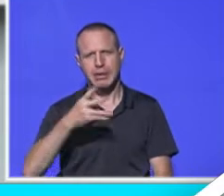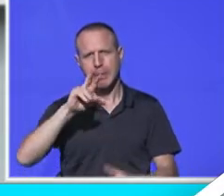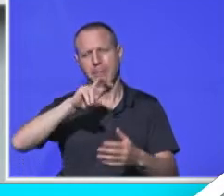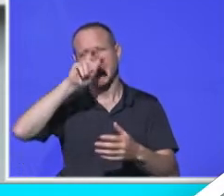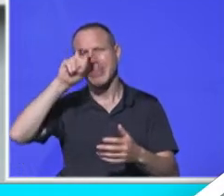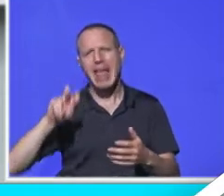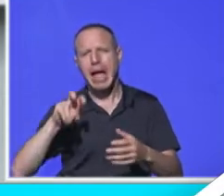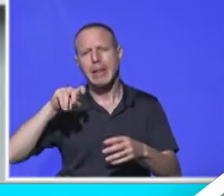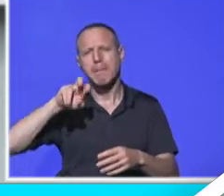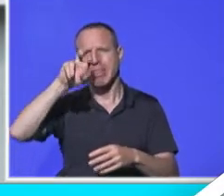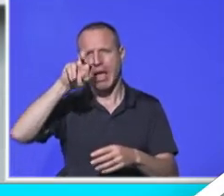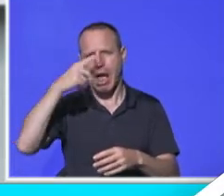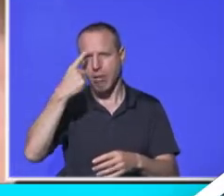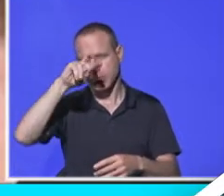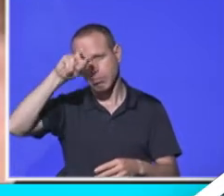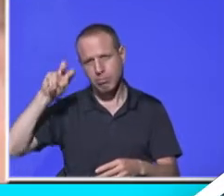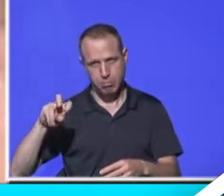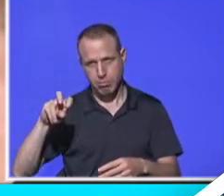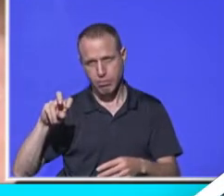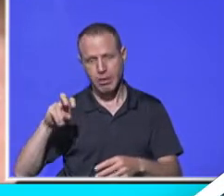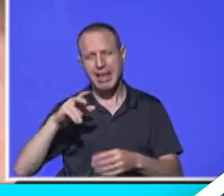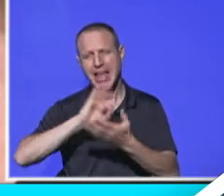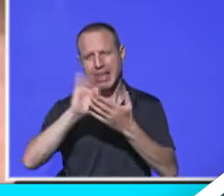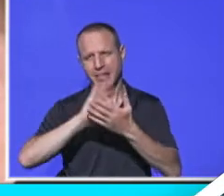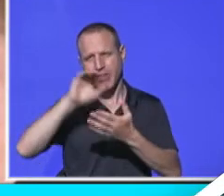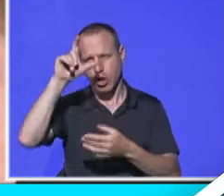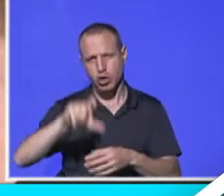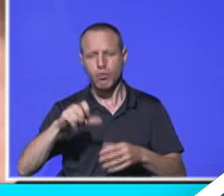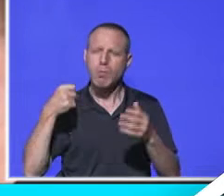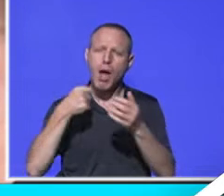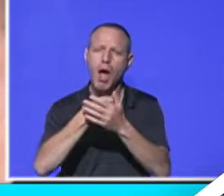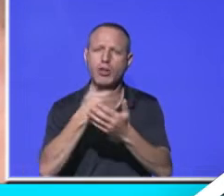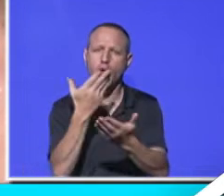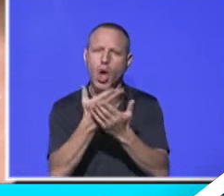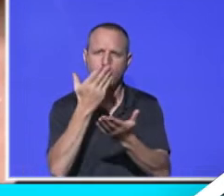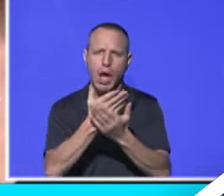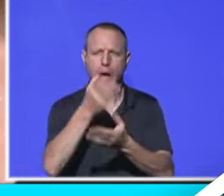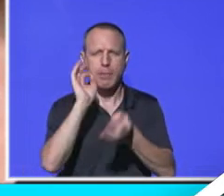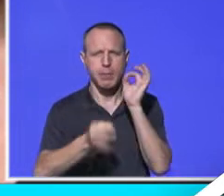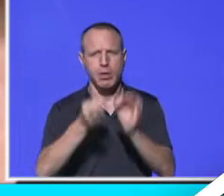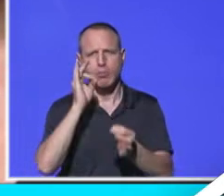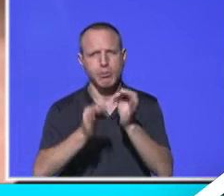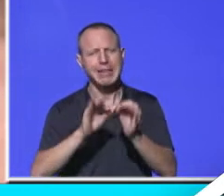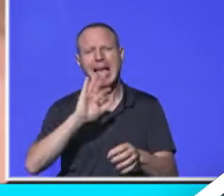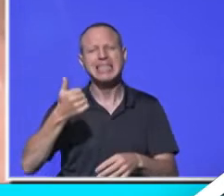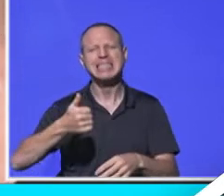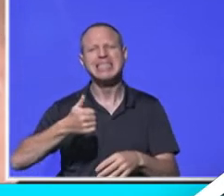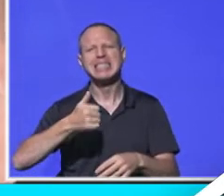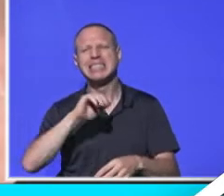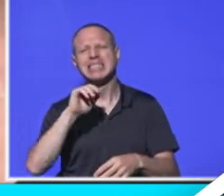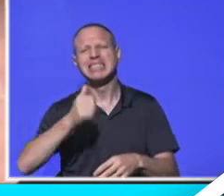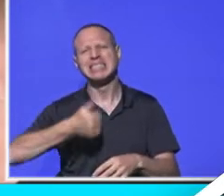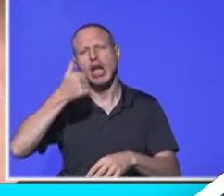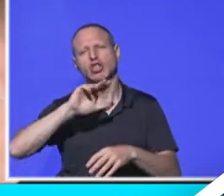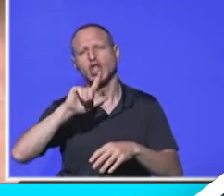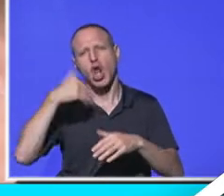מדרגה, כתבי אישום עד להוכחה בבית המשפט לאיזה צד שלא יהיה, אבל עם